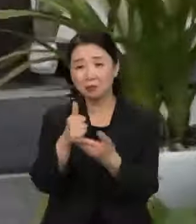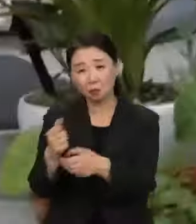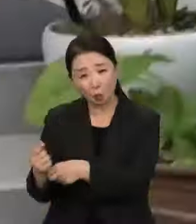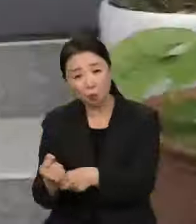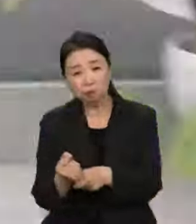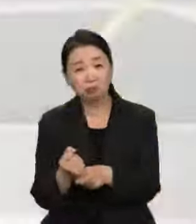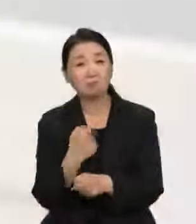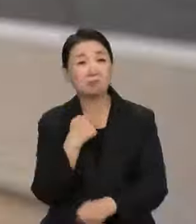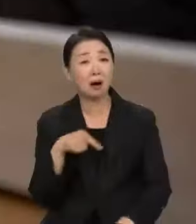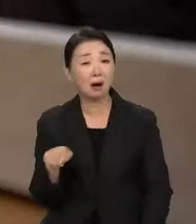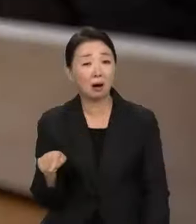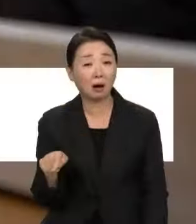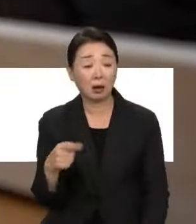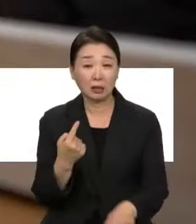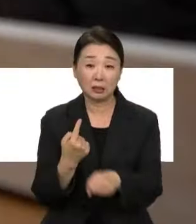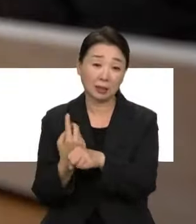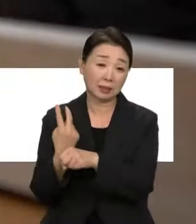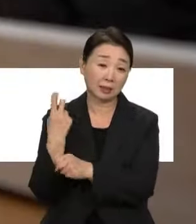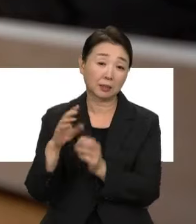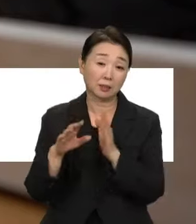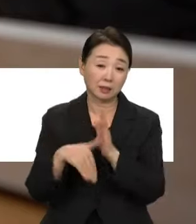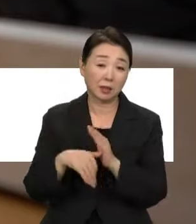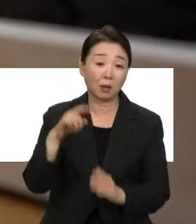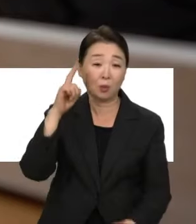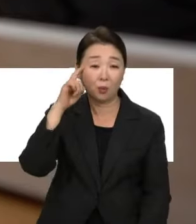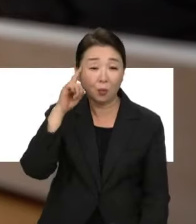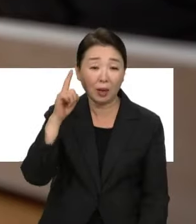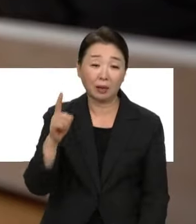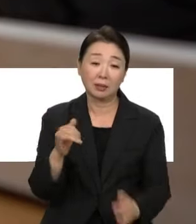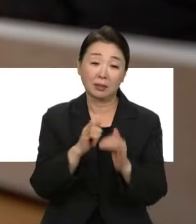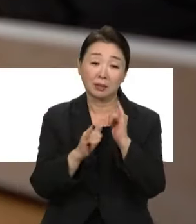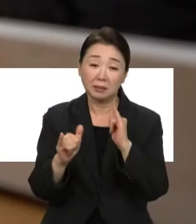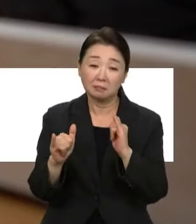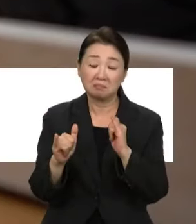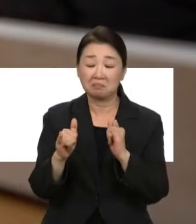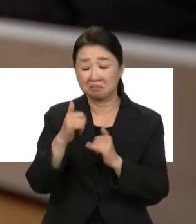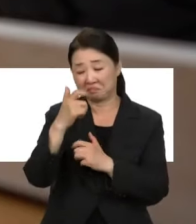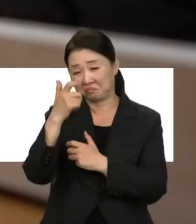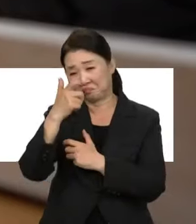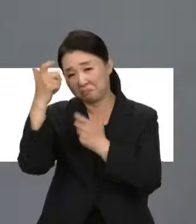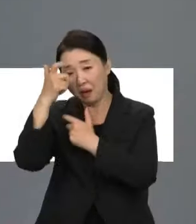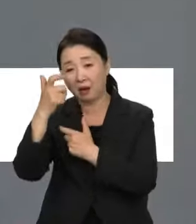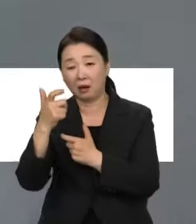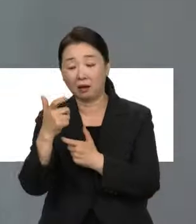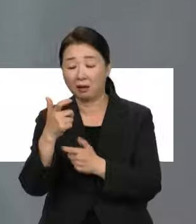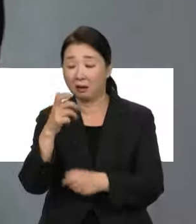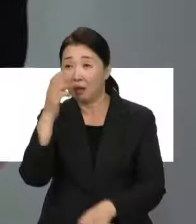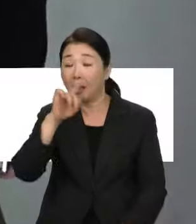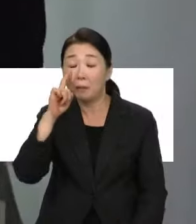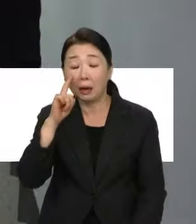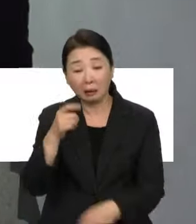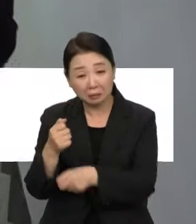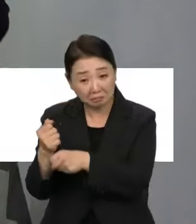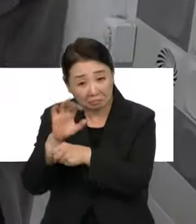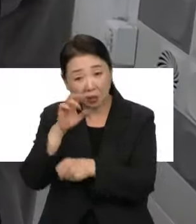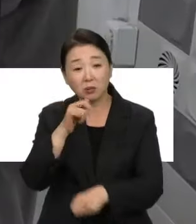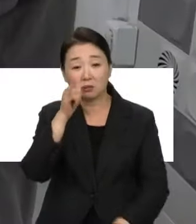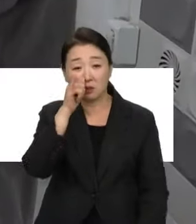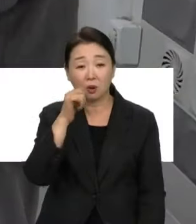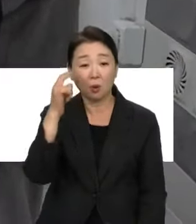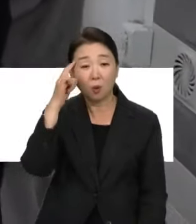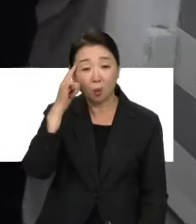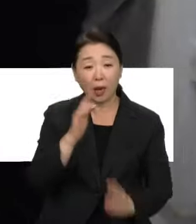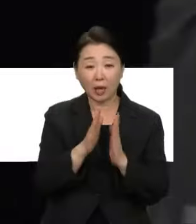잡았습니다. 작년, 재작년인가 한참 빠져서 제대로 한번 해봐야겠다. 그 연습도 좀 하고. 이제 기도 스님들이 가끔 저녁에